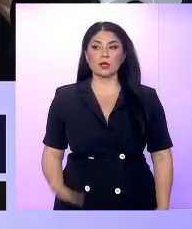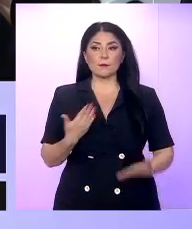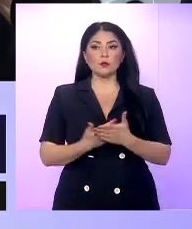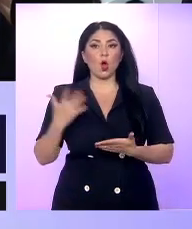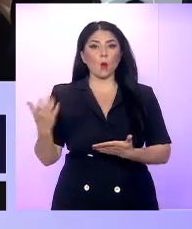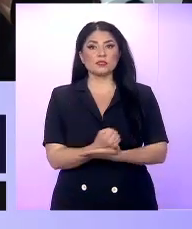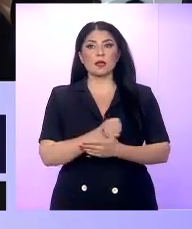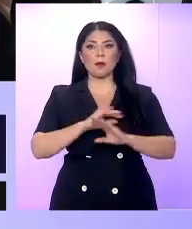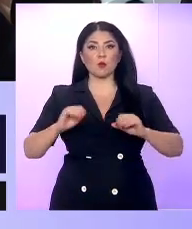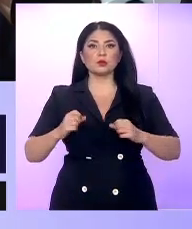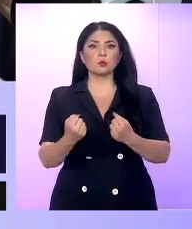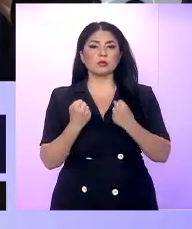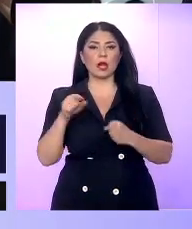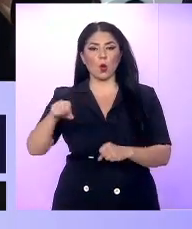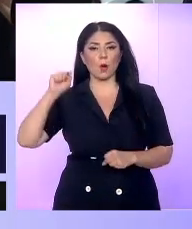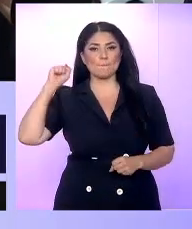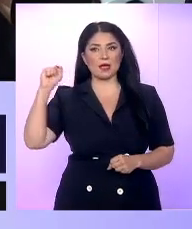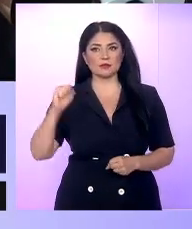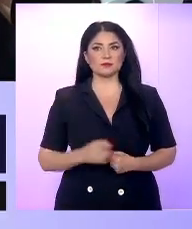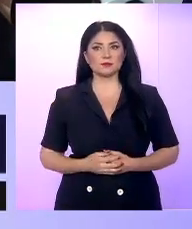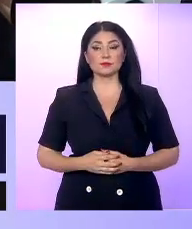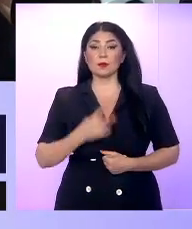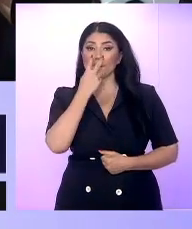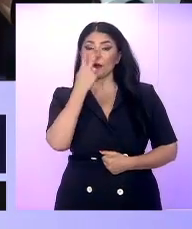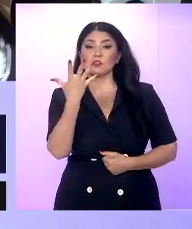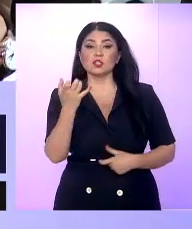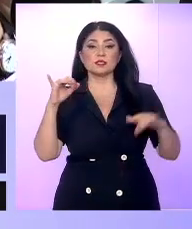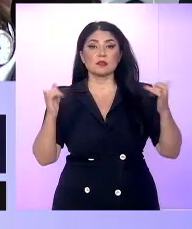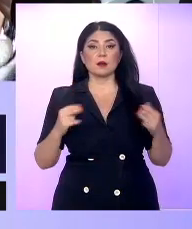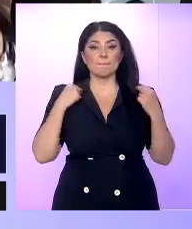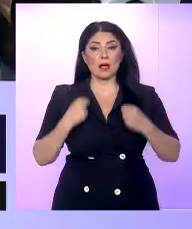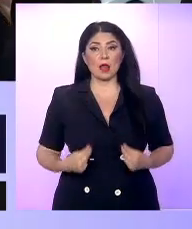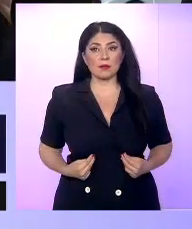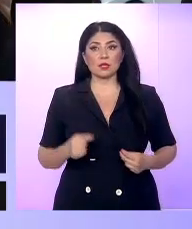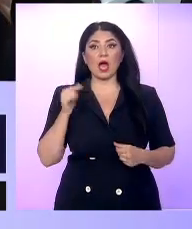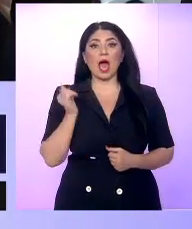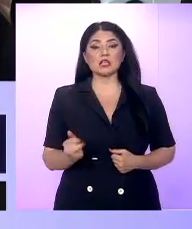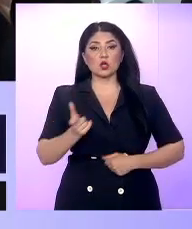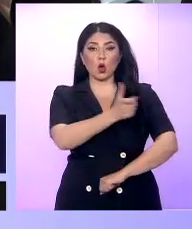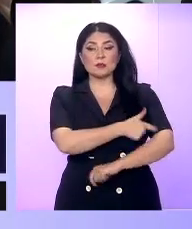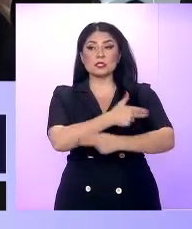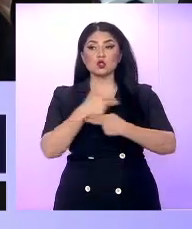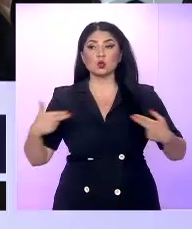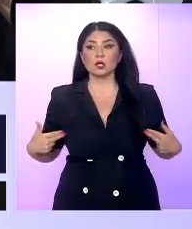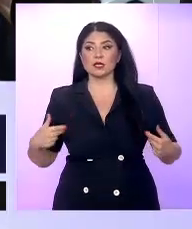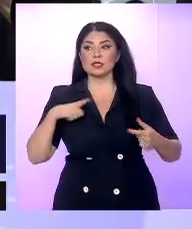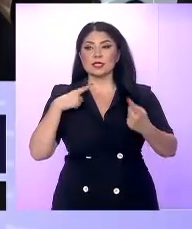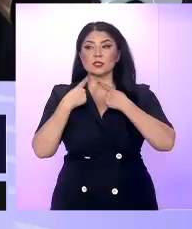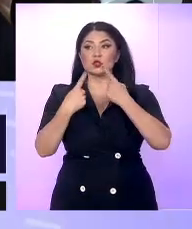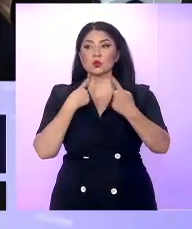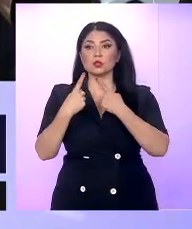poată să obțină mai multă putere în partid. Pe de altă parte, ne uităm și la ce se întâmplă în Parlament, acolo unde astăzi, în Comisia Juridică, se va